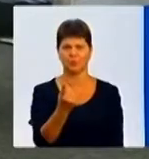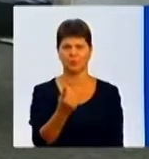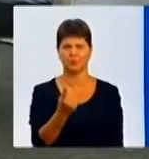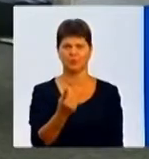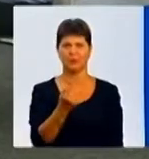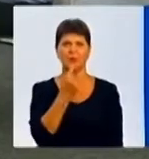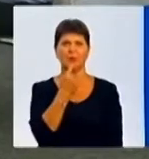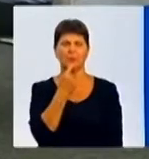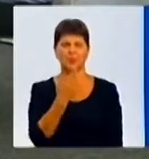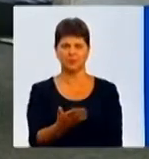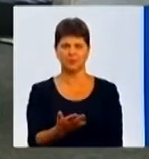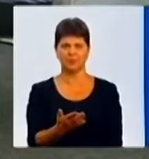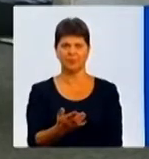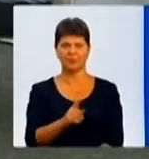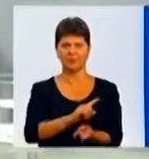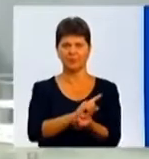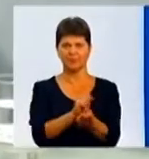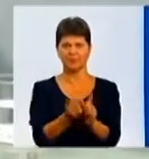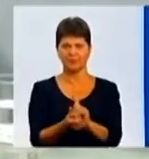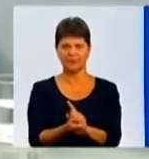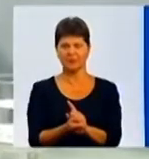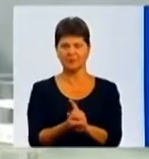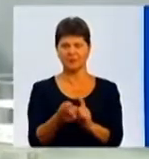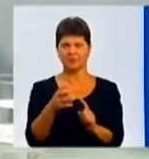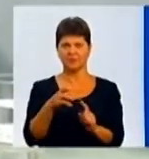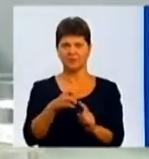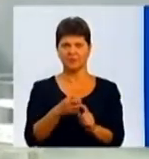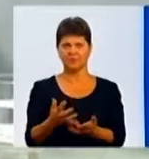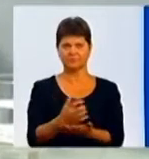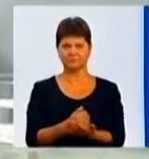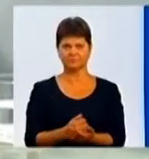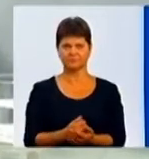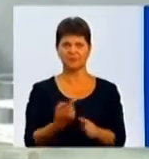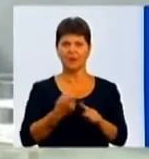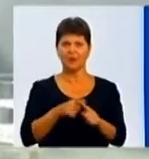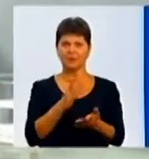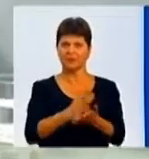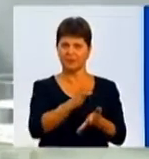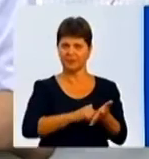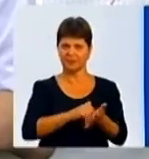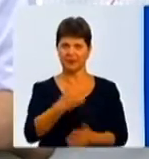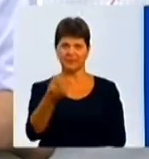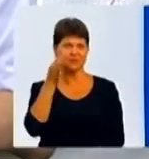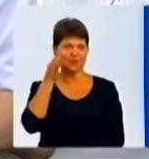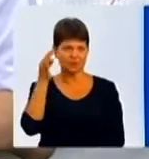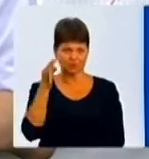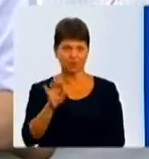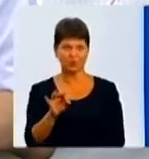цього бульйону, і з того, коли відварювали там гриби, розумієте? От, і тому це призводить, напевно, з вашого досвіду, ну, ви знаєте, це призводить до ситуації. Ну, да, це